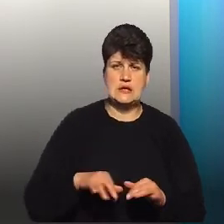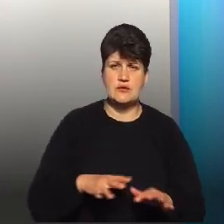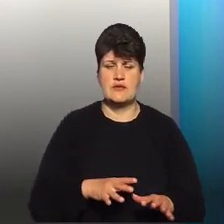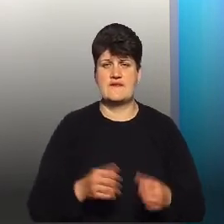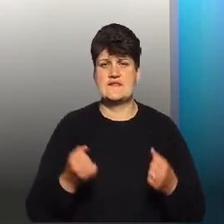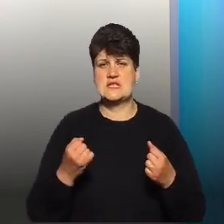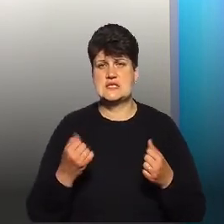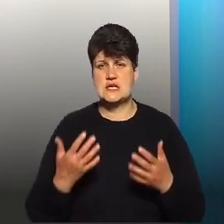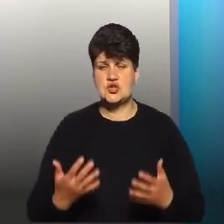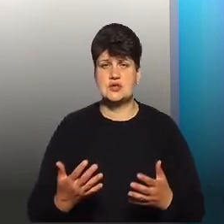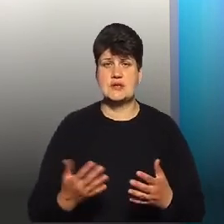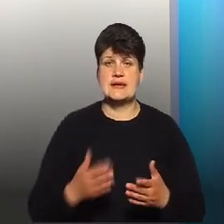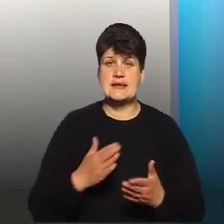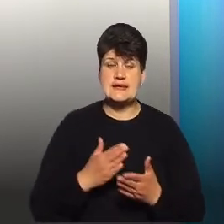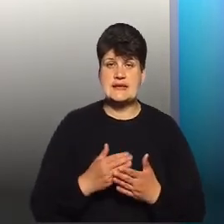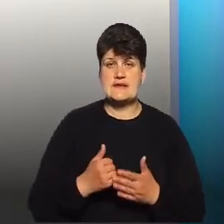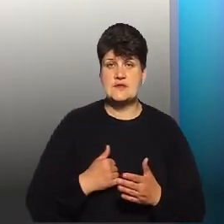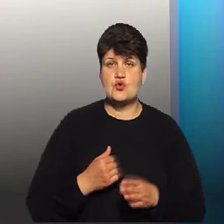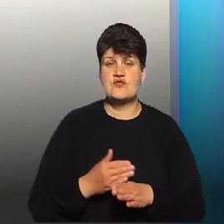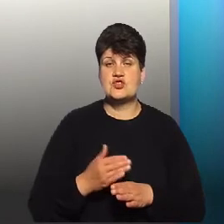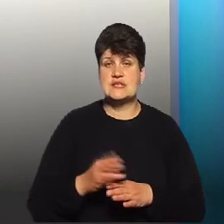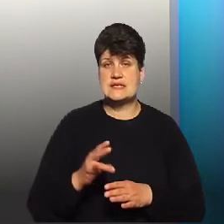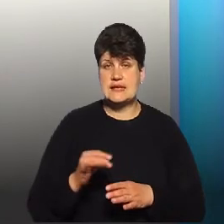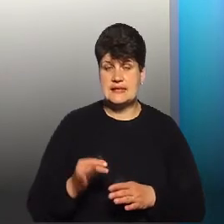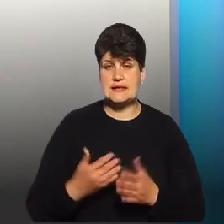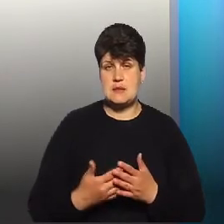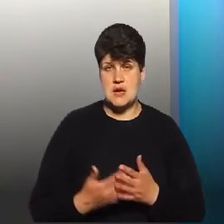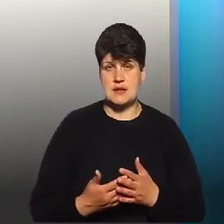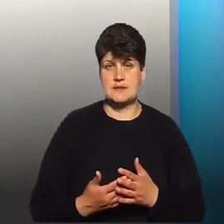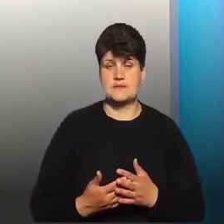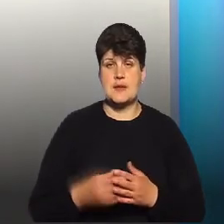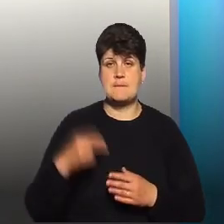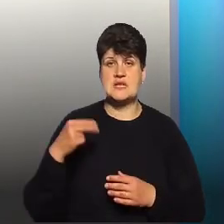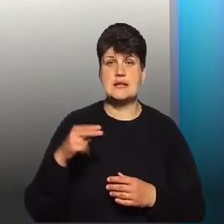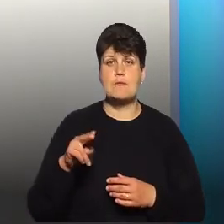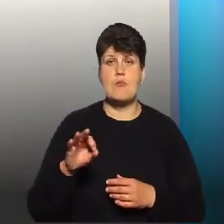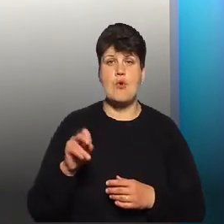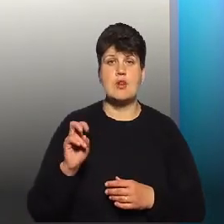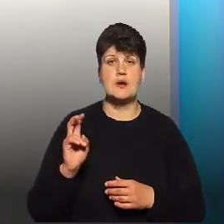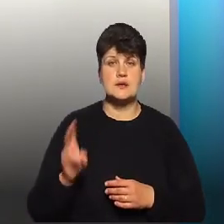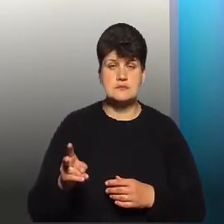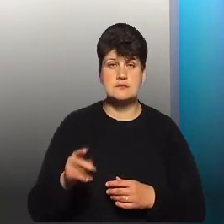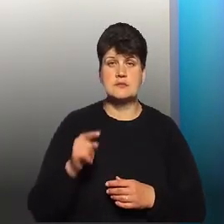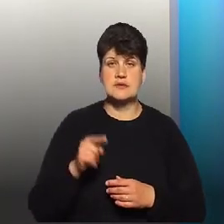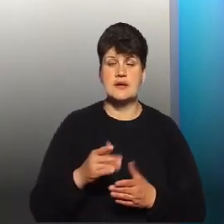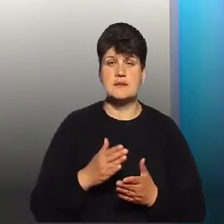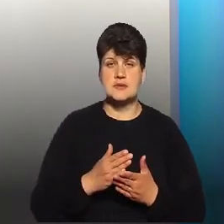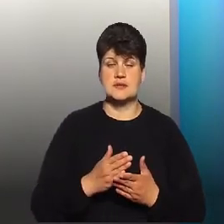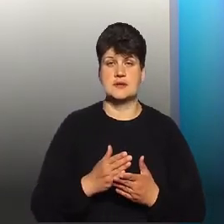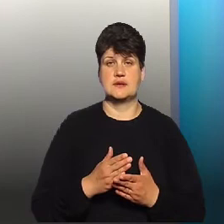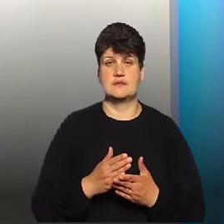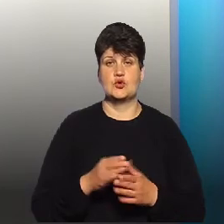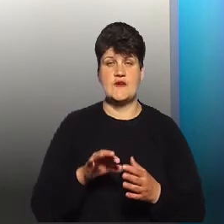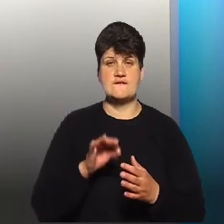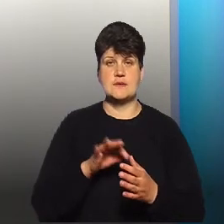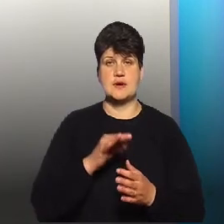Тому що є певні військові частини, наприклад, от, президентський полк, де є певний дрес-код, туди підбирають хлопців